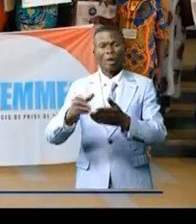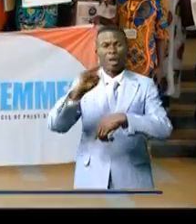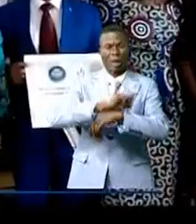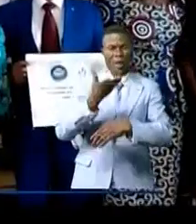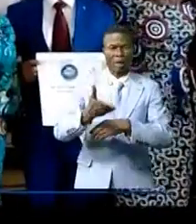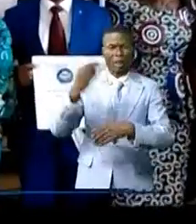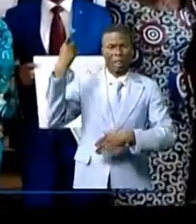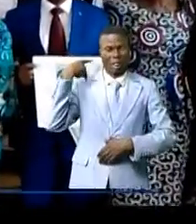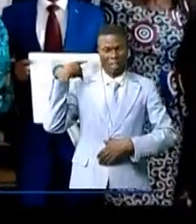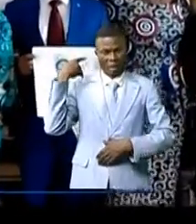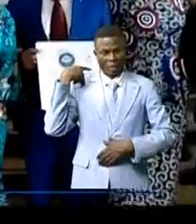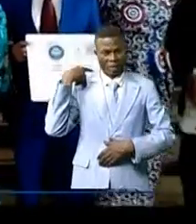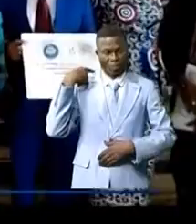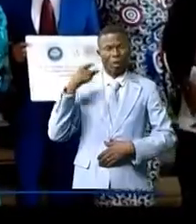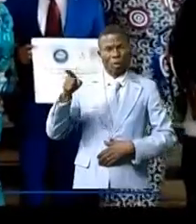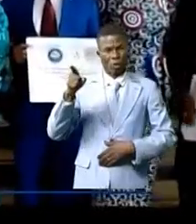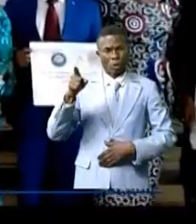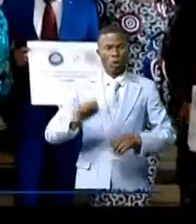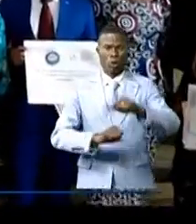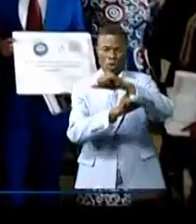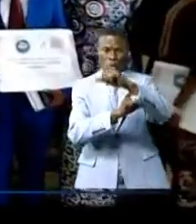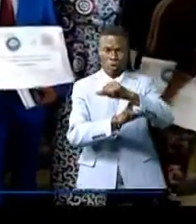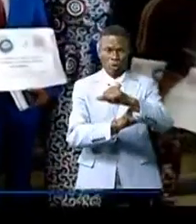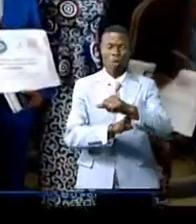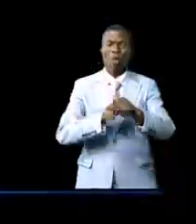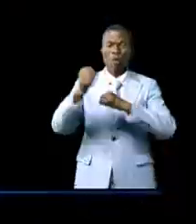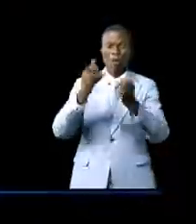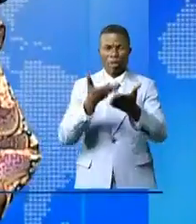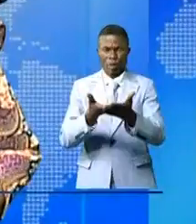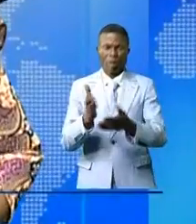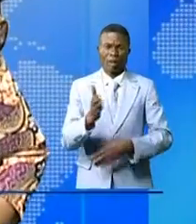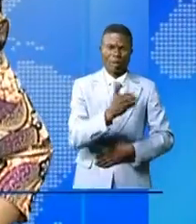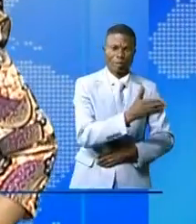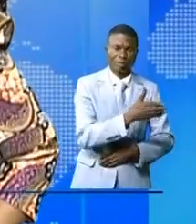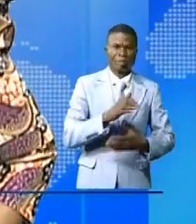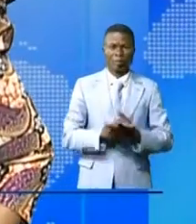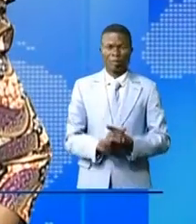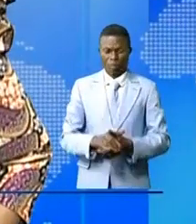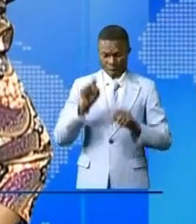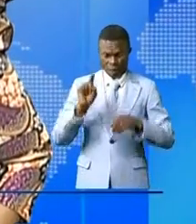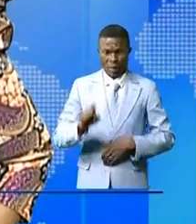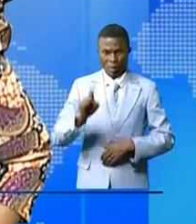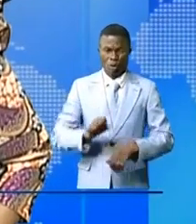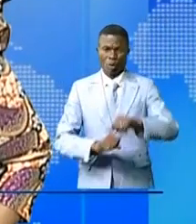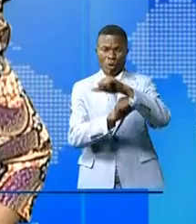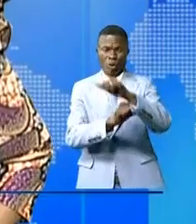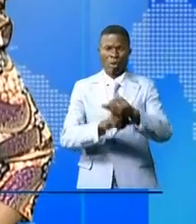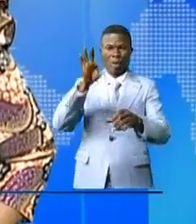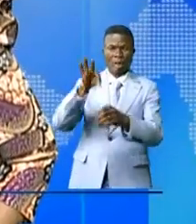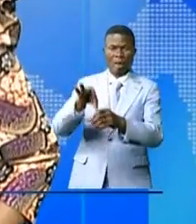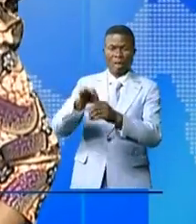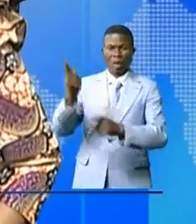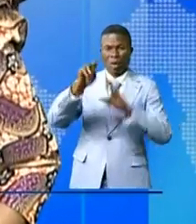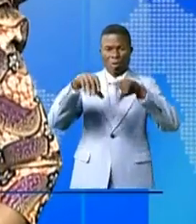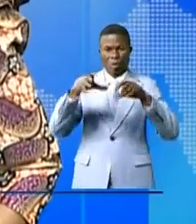aux députés qui, à l'unanimité, soutiennent ces combats. Nous voulons épauler la CENI et le peuple